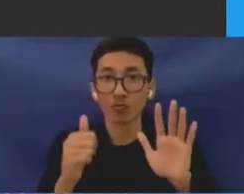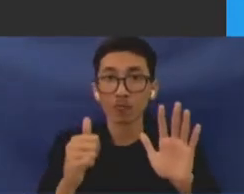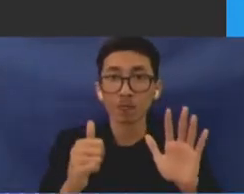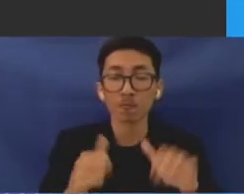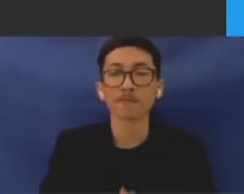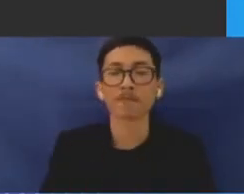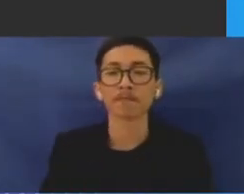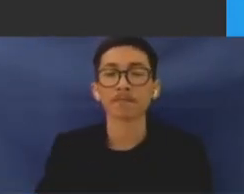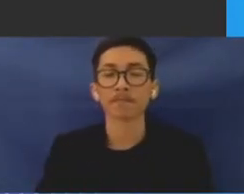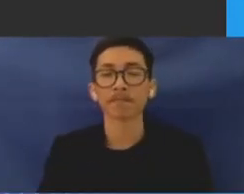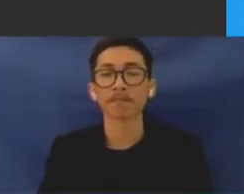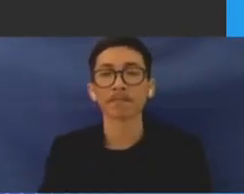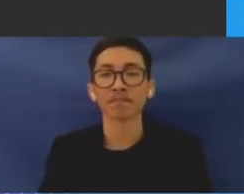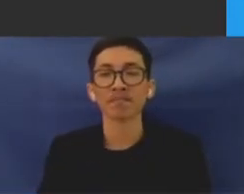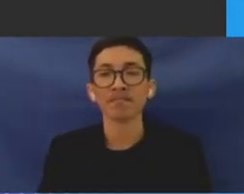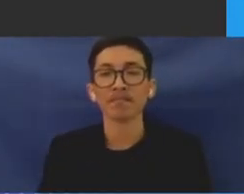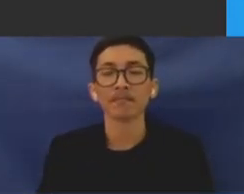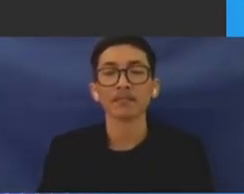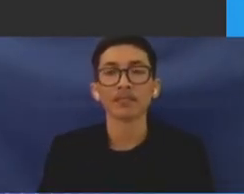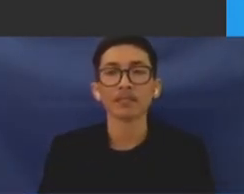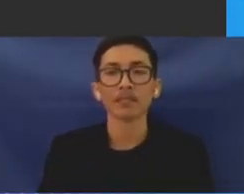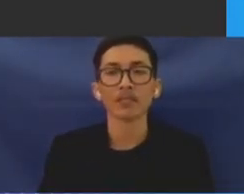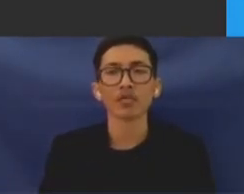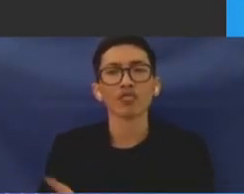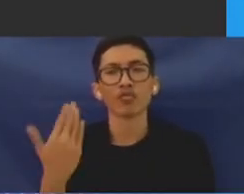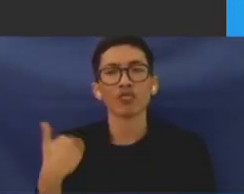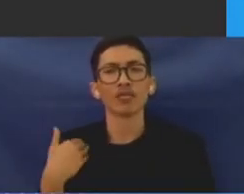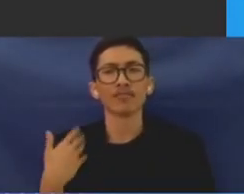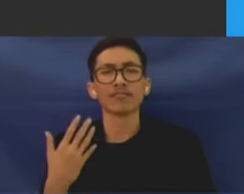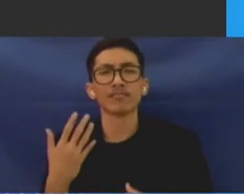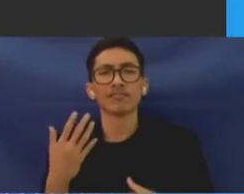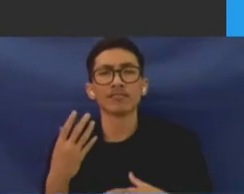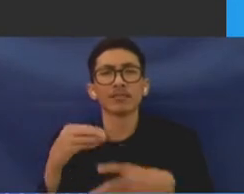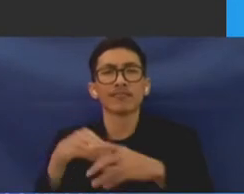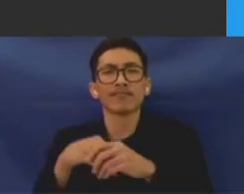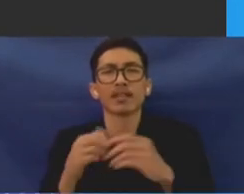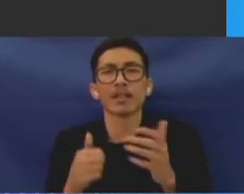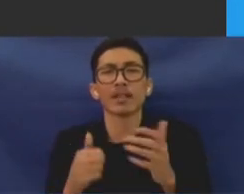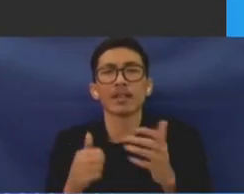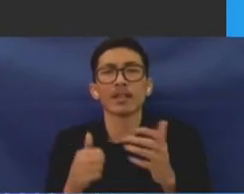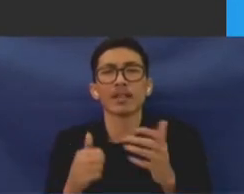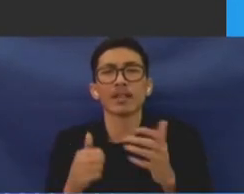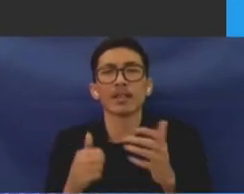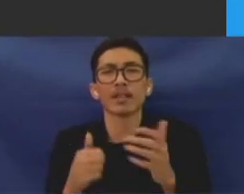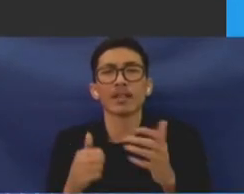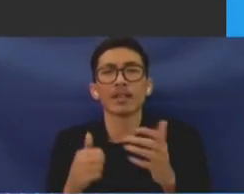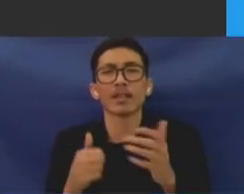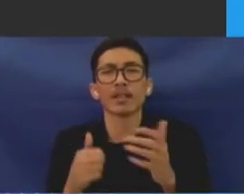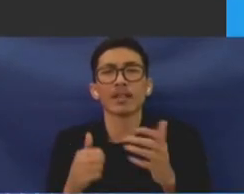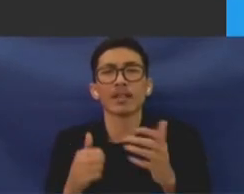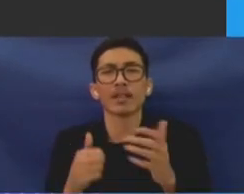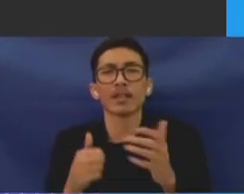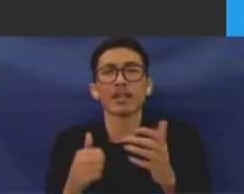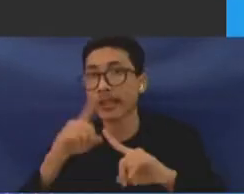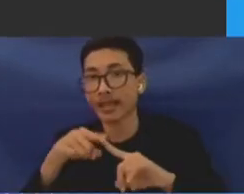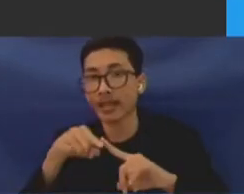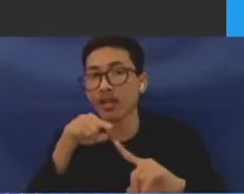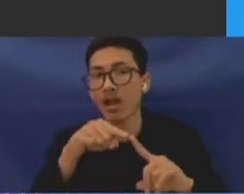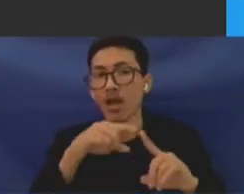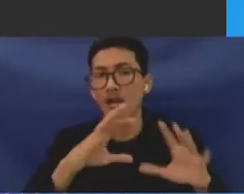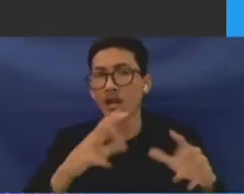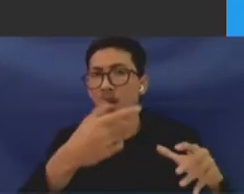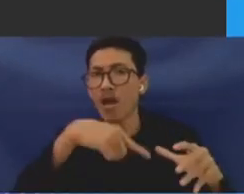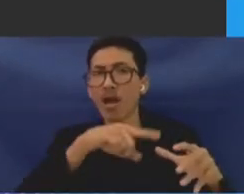komunitas JBFT, Jakarta Barrier Free Tourism. Okay. Di sini teman-teman non-disabilitas dan disabilitas bergabung bersama, kemudian